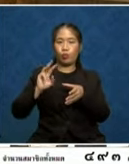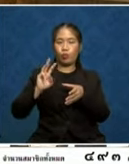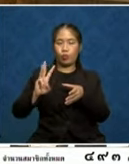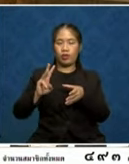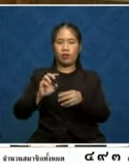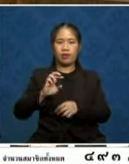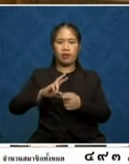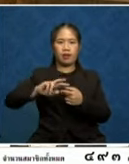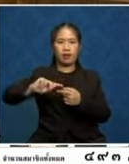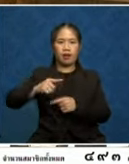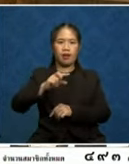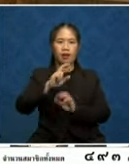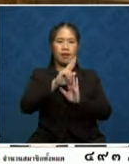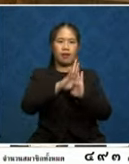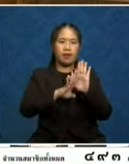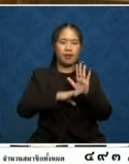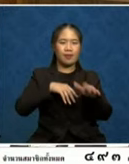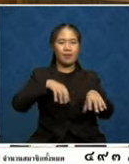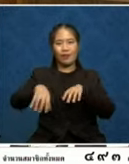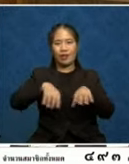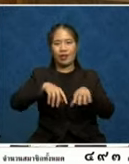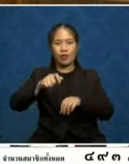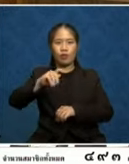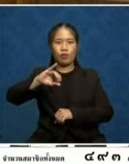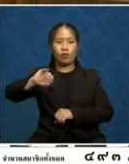των inspector